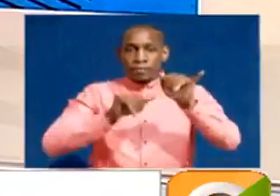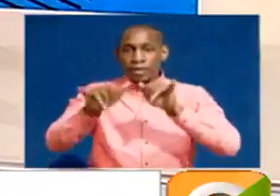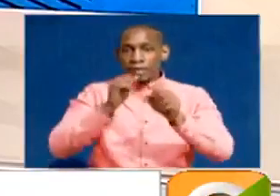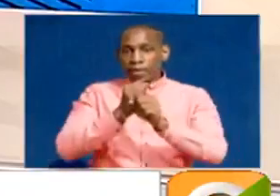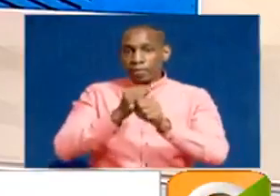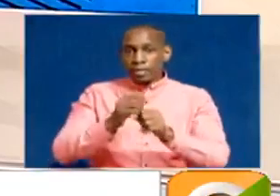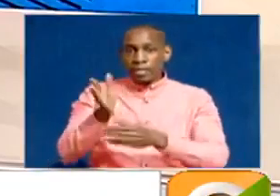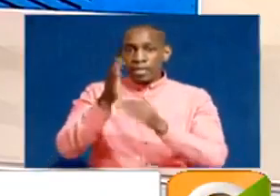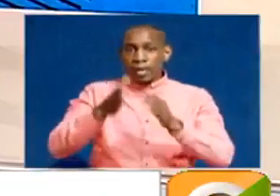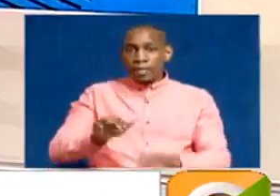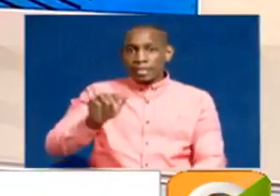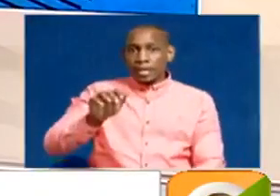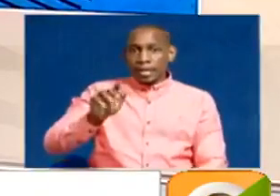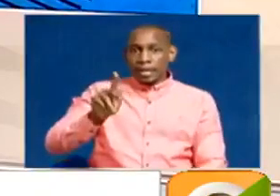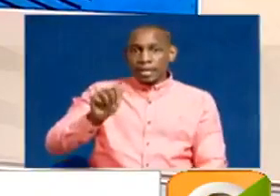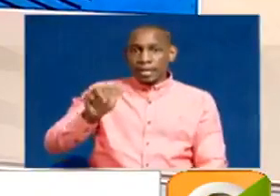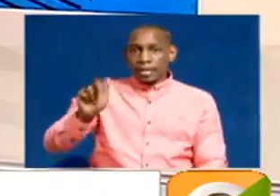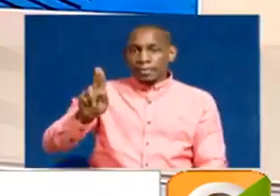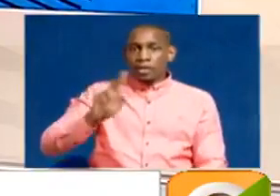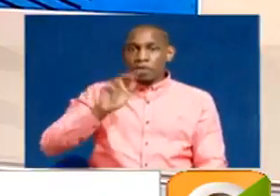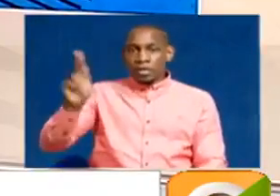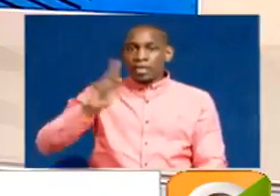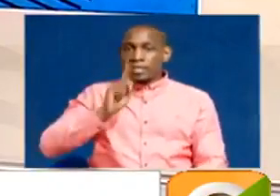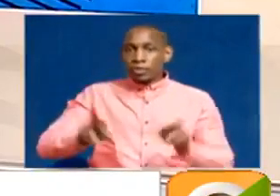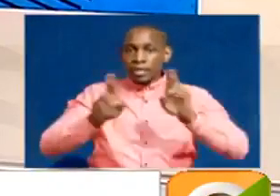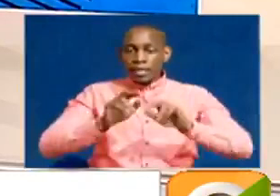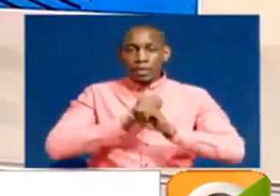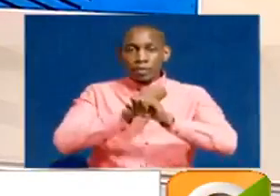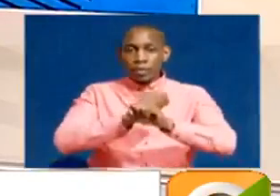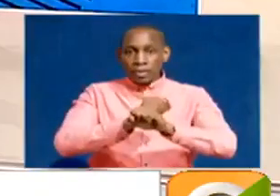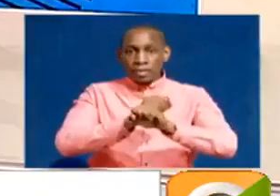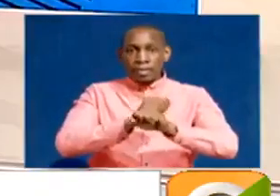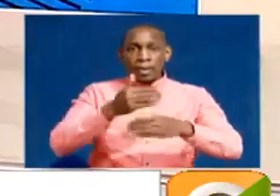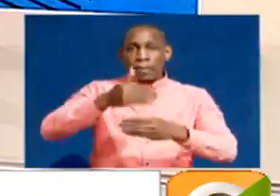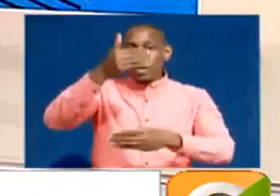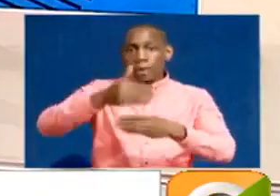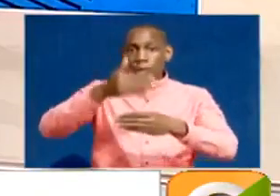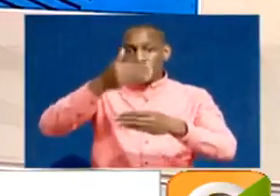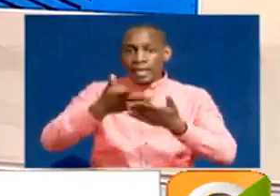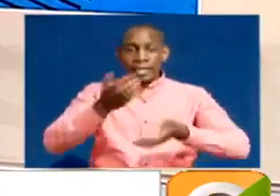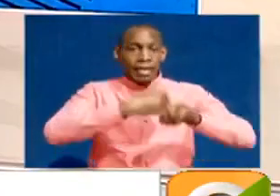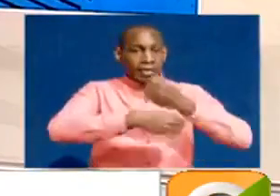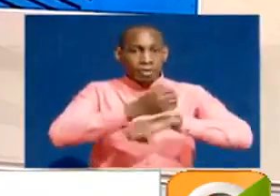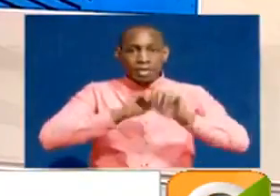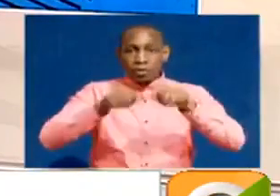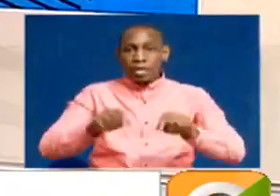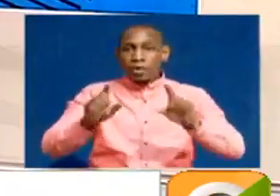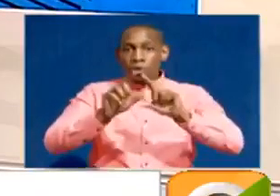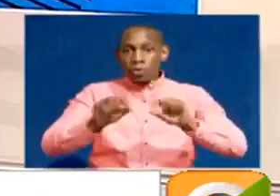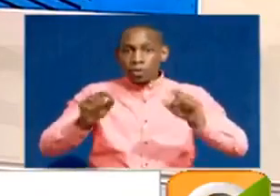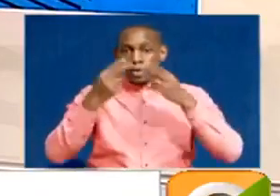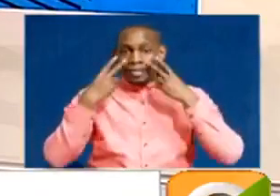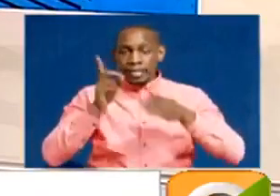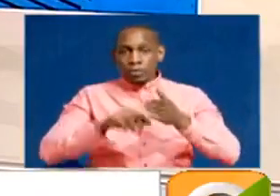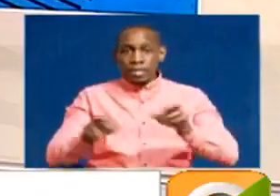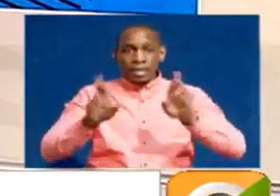kigeni, Balozi Masharia Kamau, Kenya imesema iko tayari kulinda na kuhifadhi mipaka yake kwa njia yoyote. Katika kile